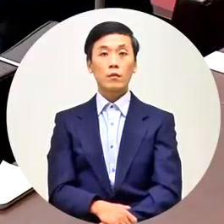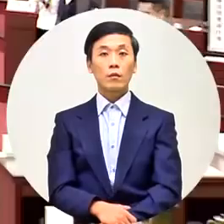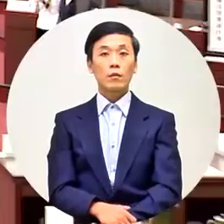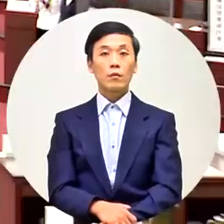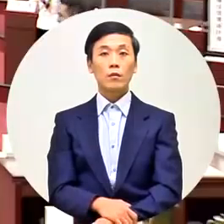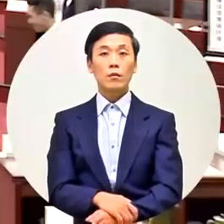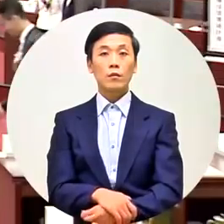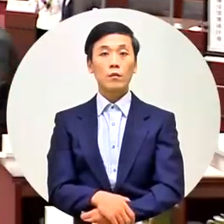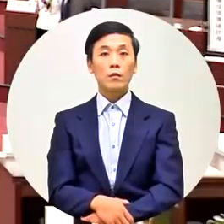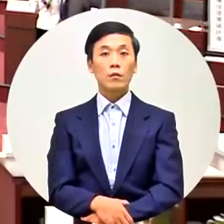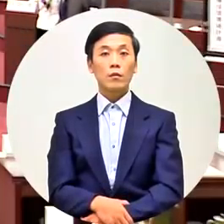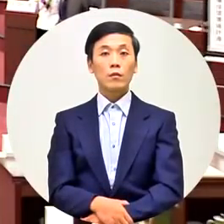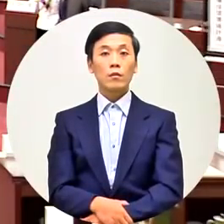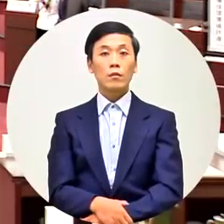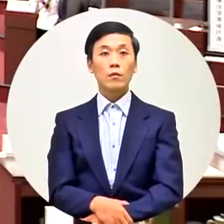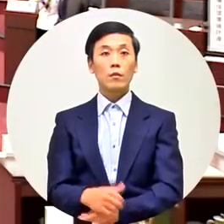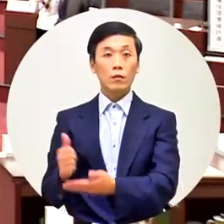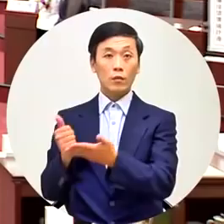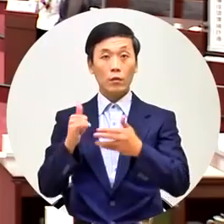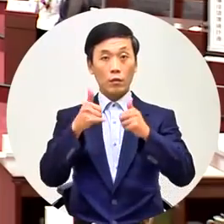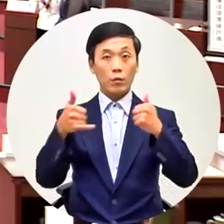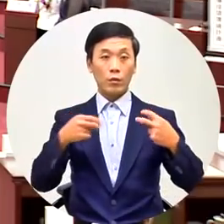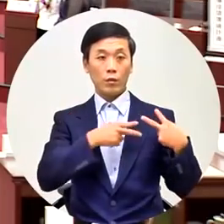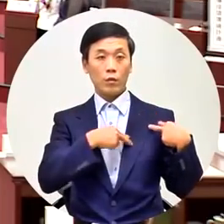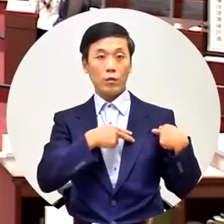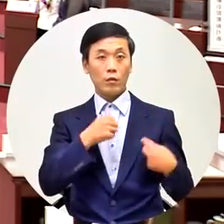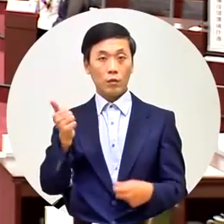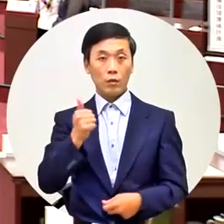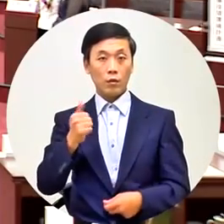请蔡金燕议员领取选票。